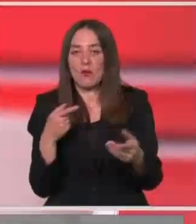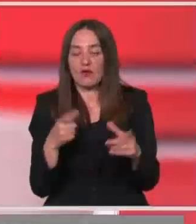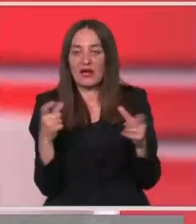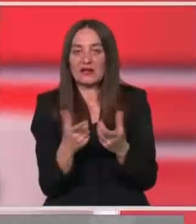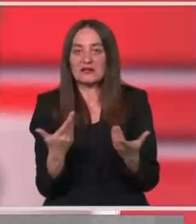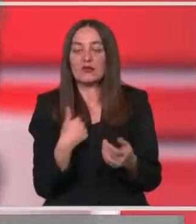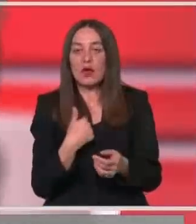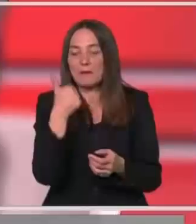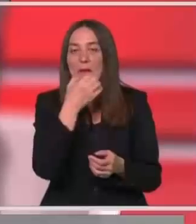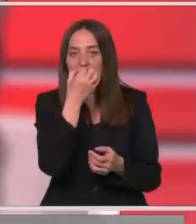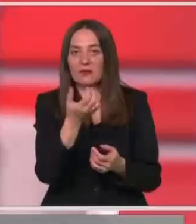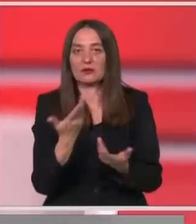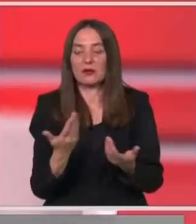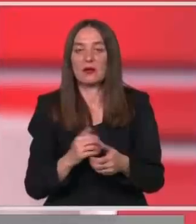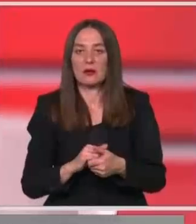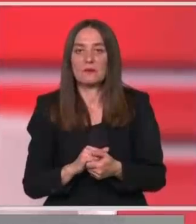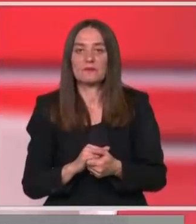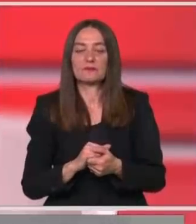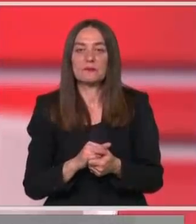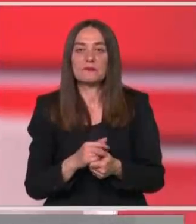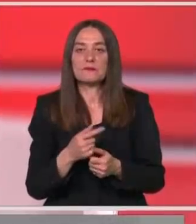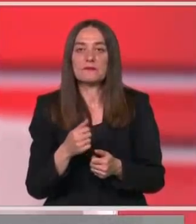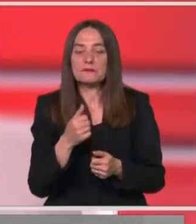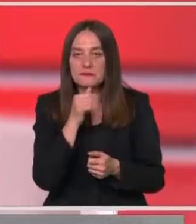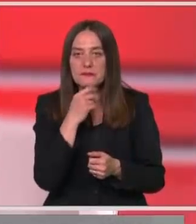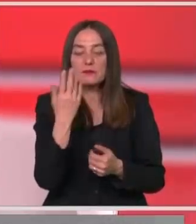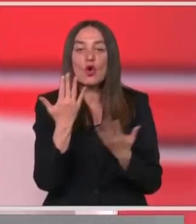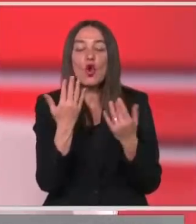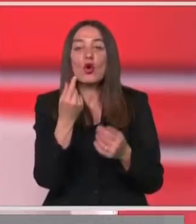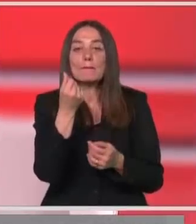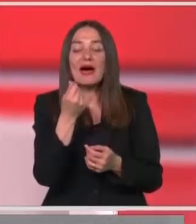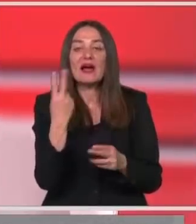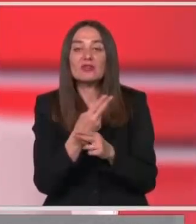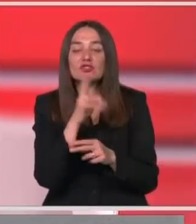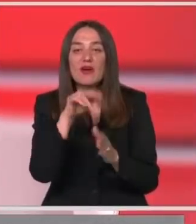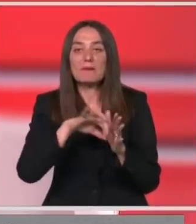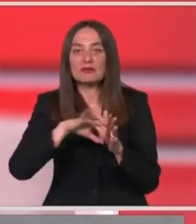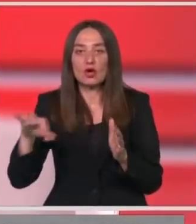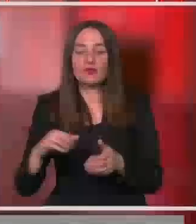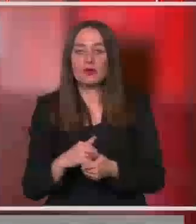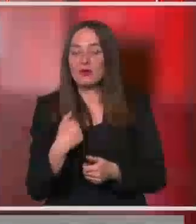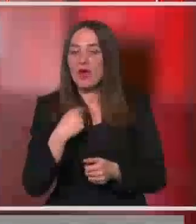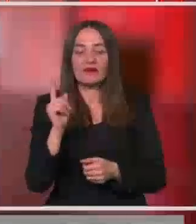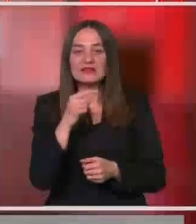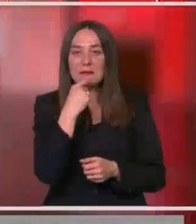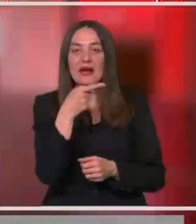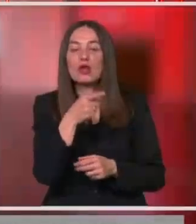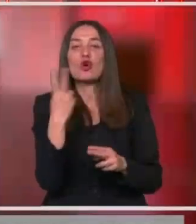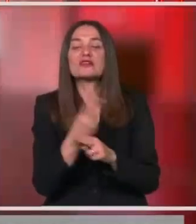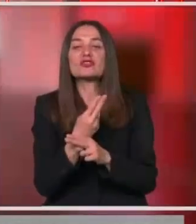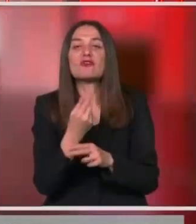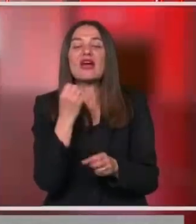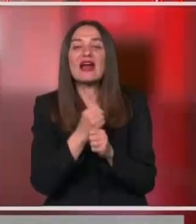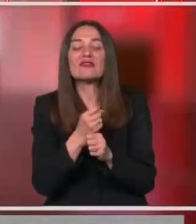je moje prvo pitanje. Dok se ne formira sekundarno tržište. I koliko tu para država ima da odvoji? Ja nisam rekao da država to radi tokom